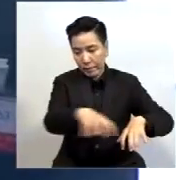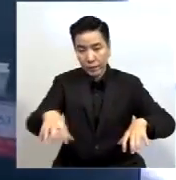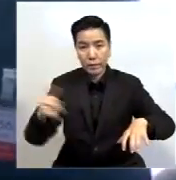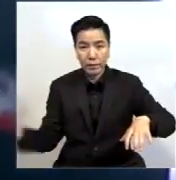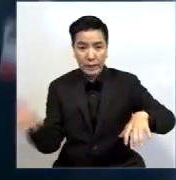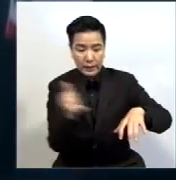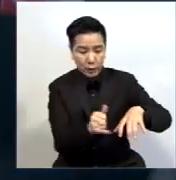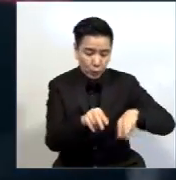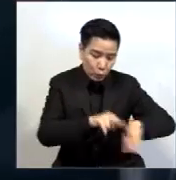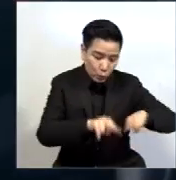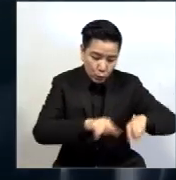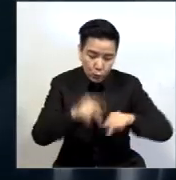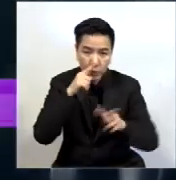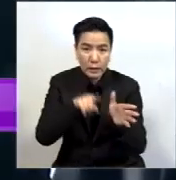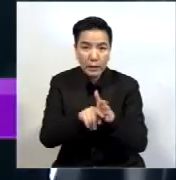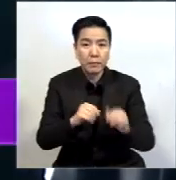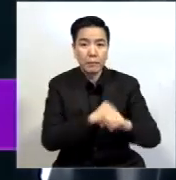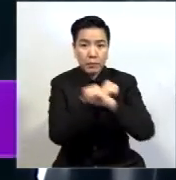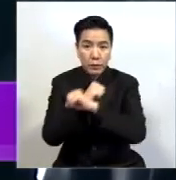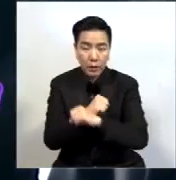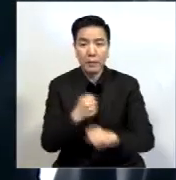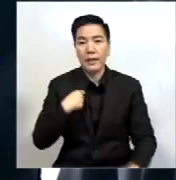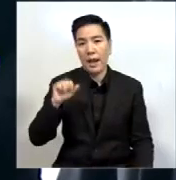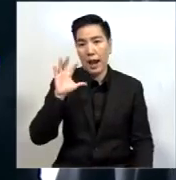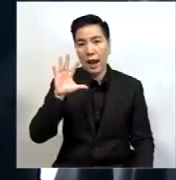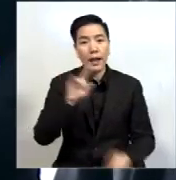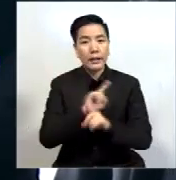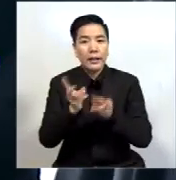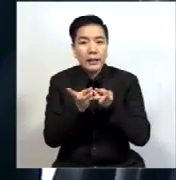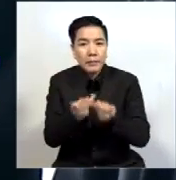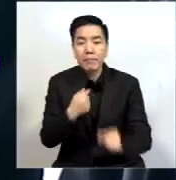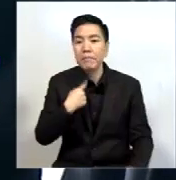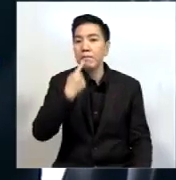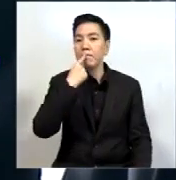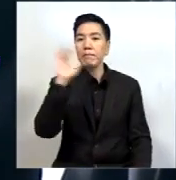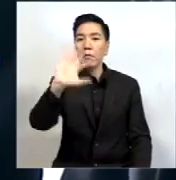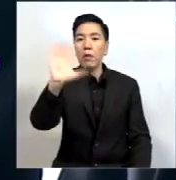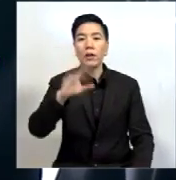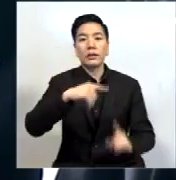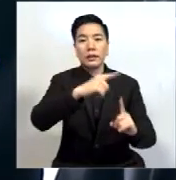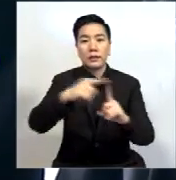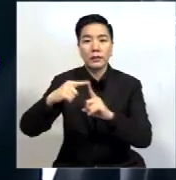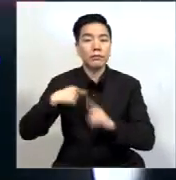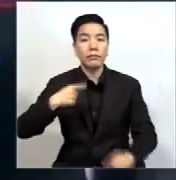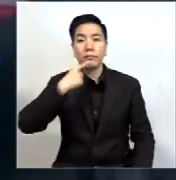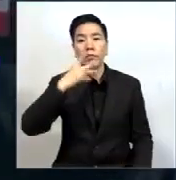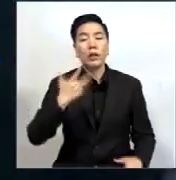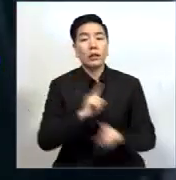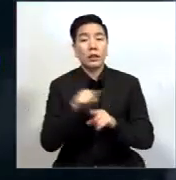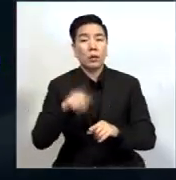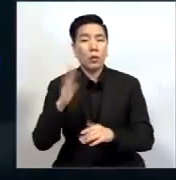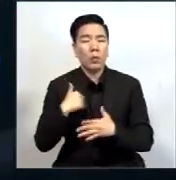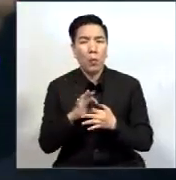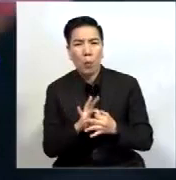เพื่อควบคุมและป้องกันการแพร่เชื้อจำนวน5แห่งแต่ก็ไม่เปิดเผยรายละเอียดว่าเป็นที่ใดบ้างแน่นอนว่าช่วงนี้อาจมี